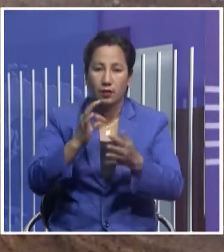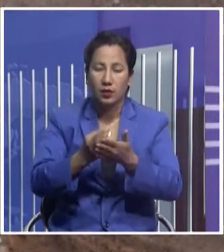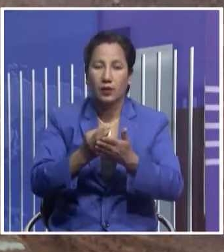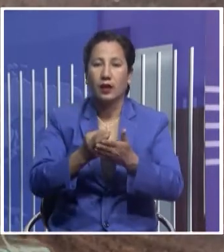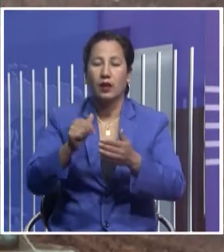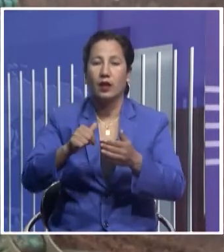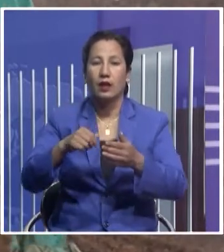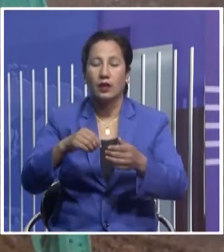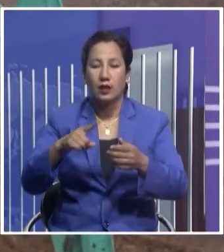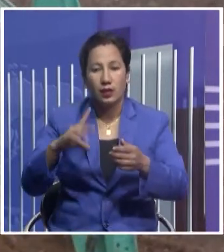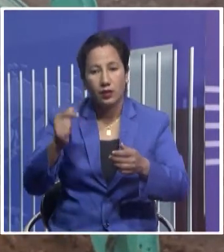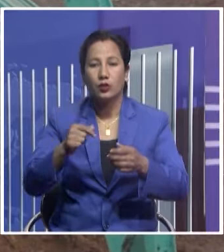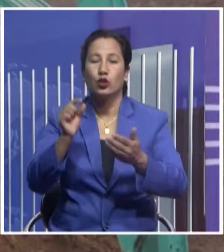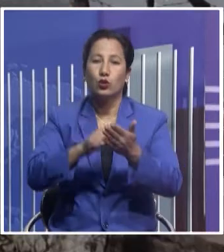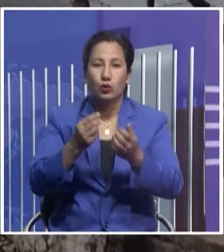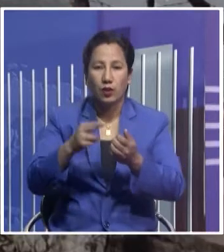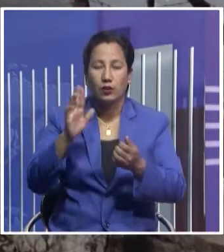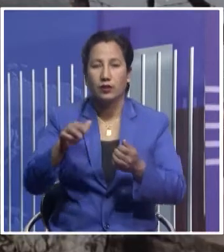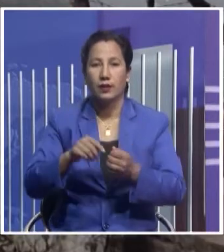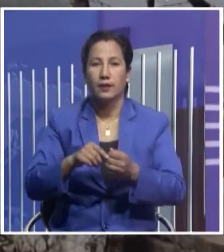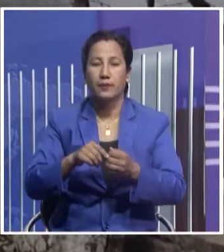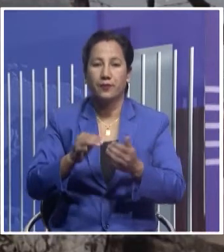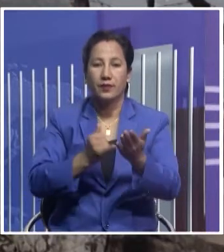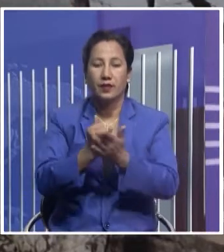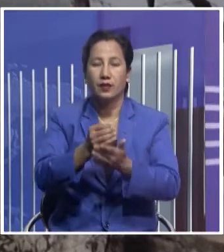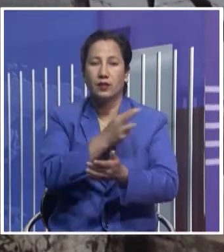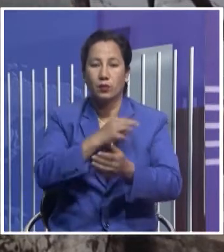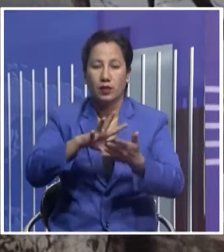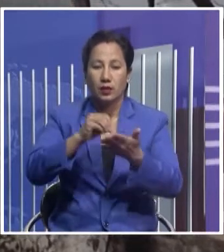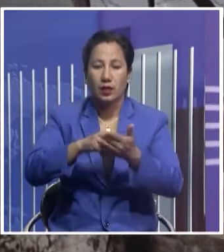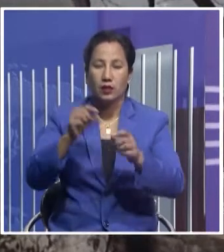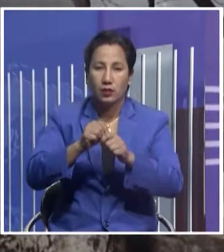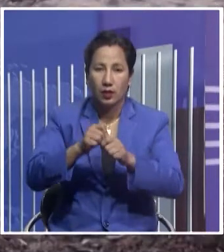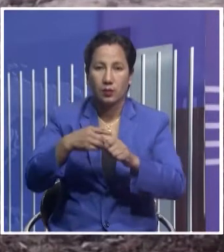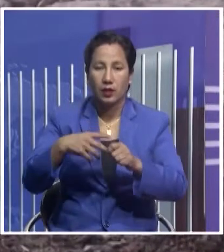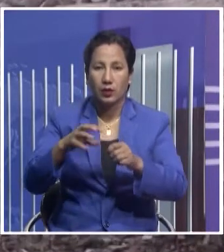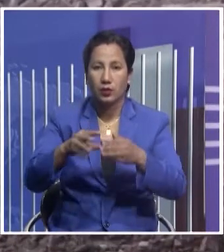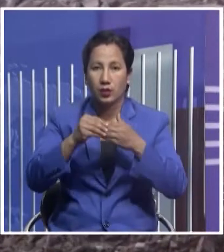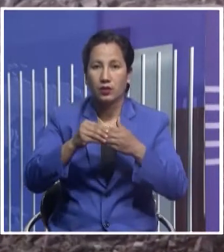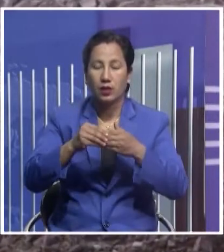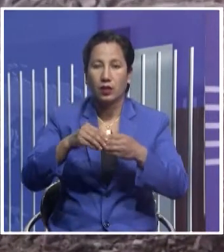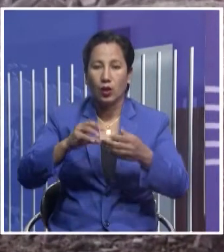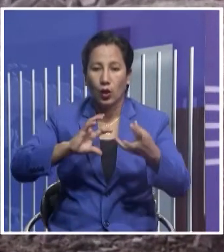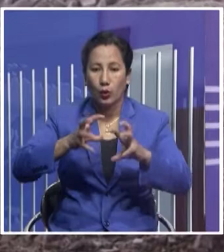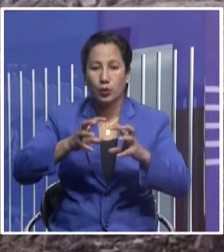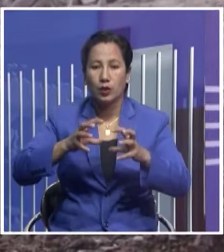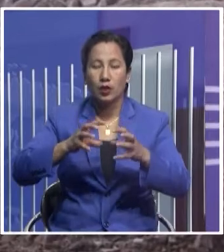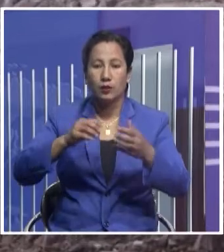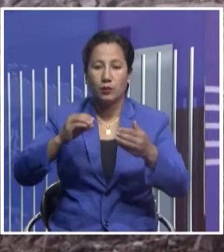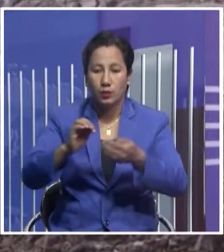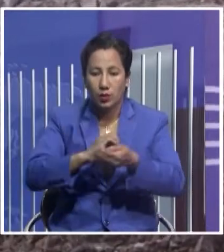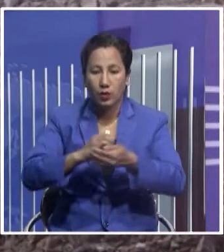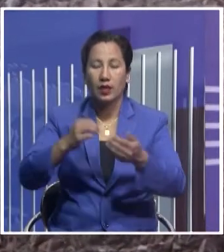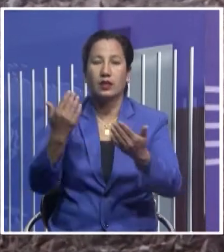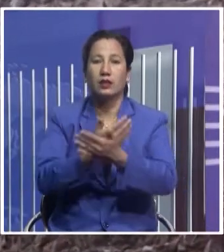काम अहिले तीव्रताका साथ सुरु भएको छ। कृषि उपज केन्द्रको रूपमा तयार पारेको संरचना उद्यमशील बहुद्देशीय सहकारी संस्थाले